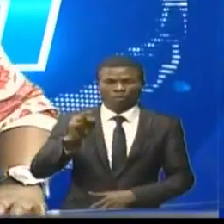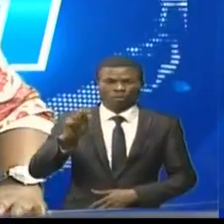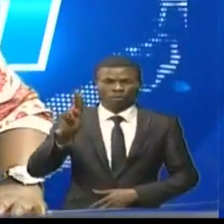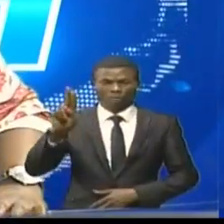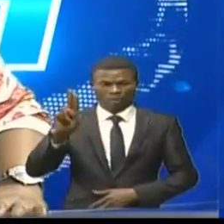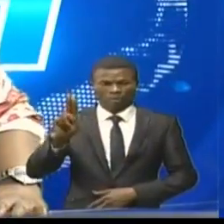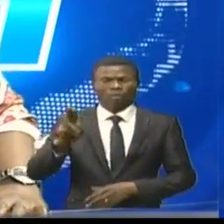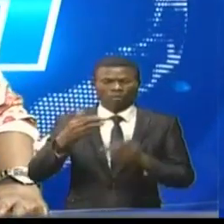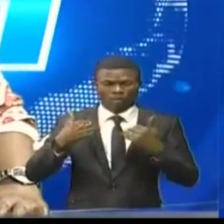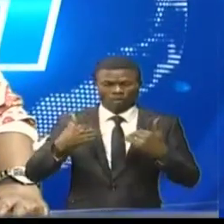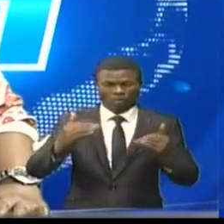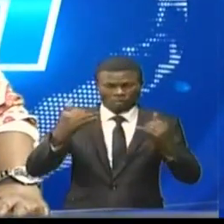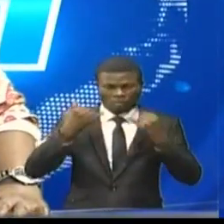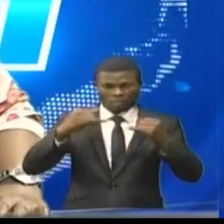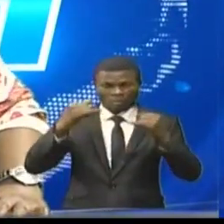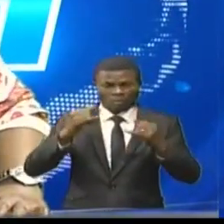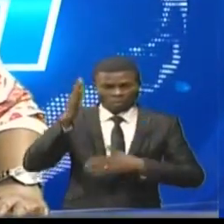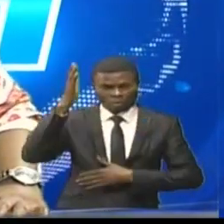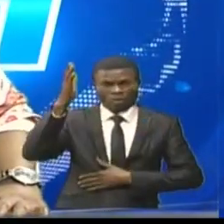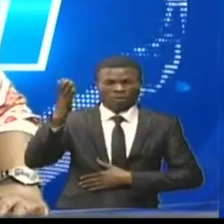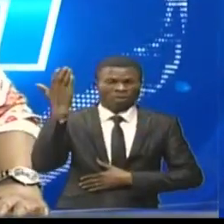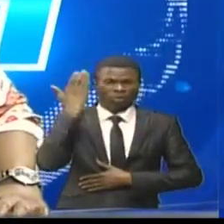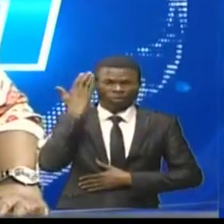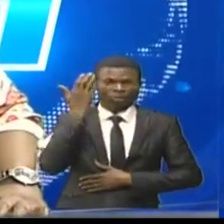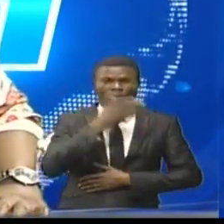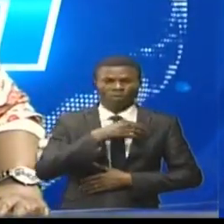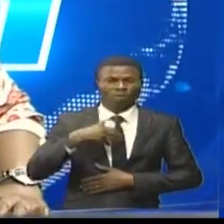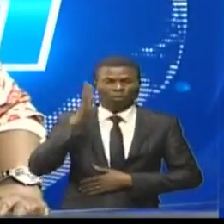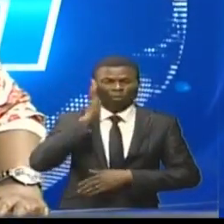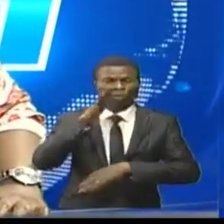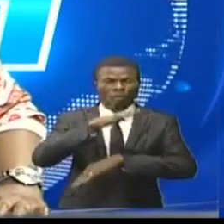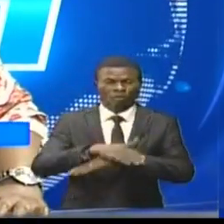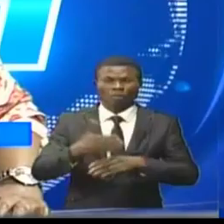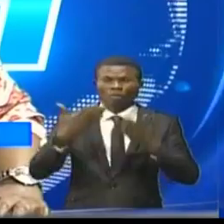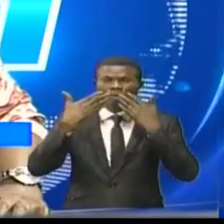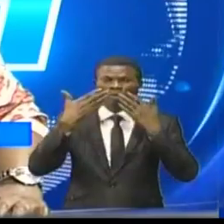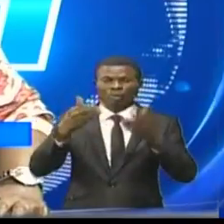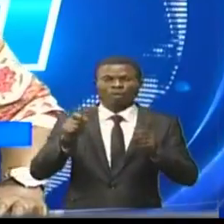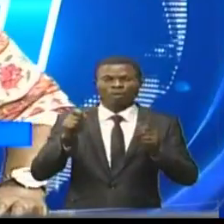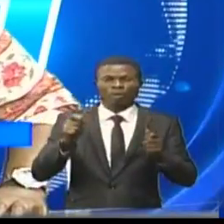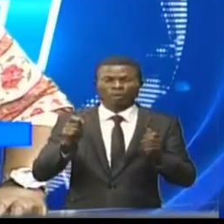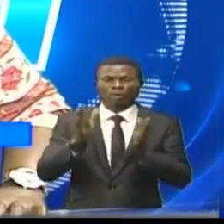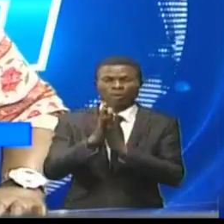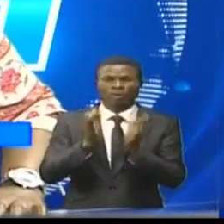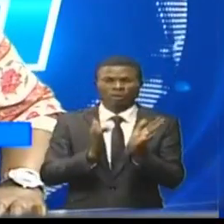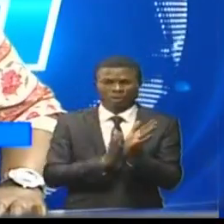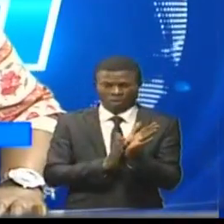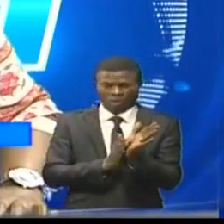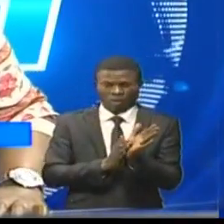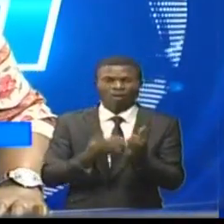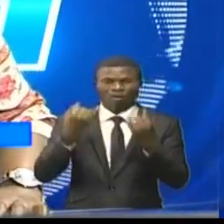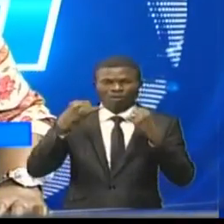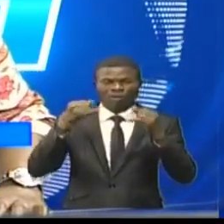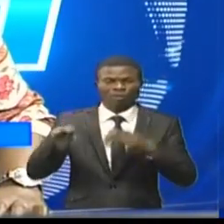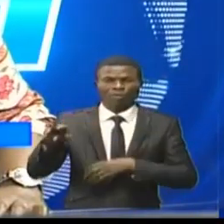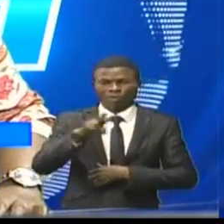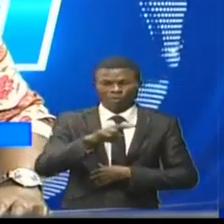prochaines éditions en images. Madame, Monsieur, bonsoir et bienvenue à cette édition du journal de 19h sur la RTNC.